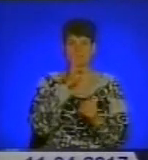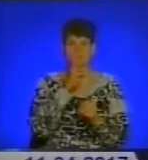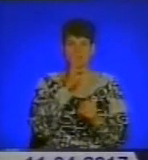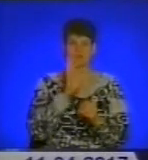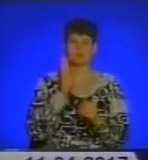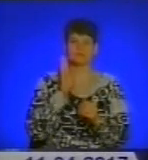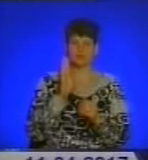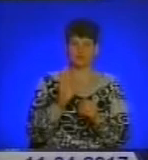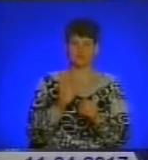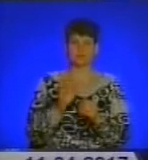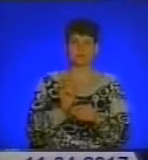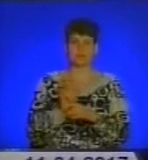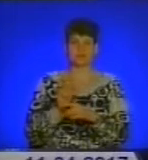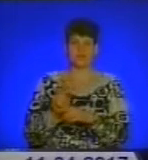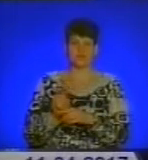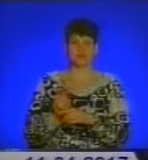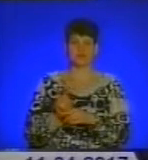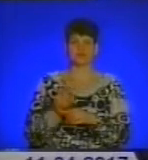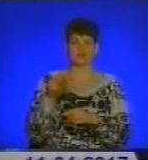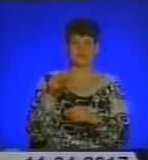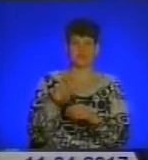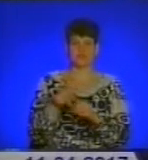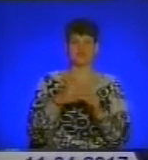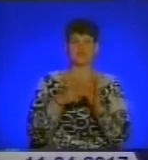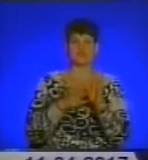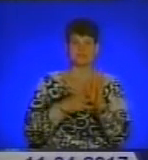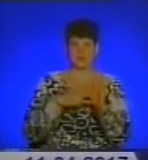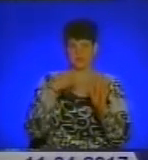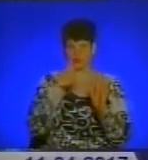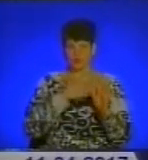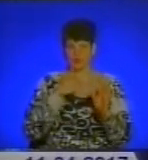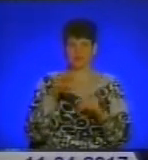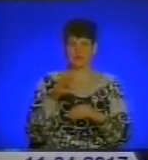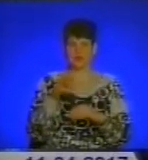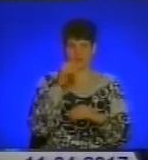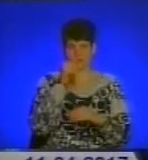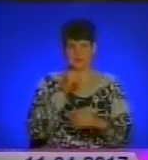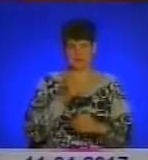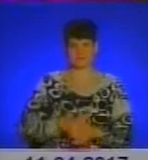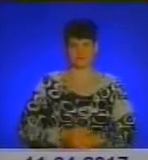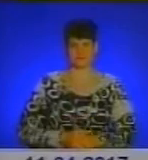буде на перепризначення буде відбуватися у 2018 році в травні місяці.